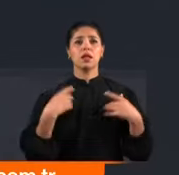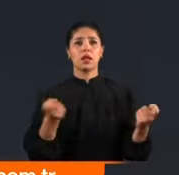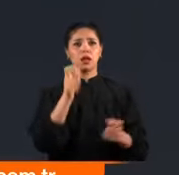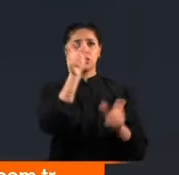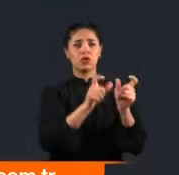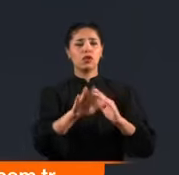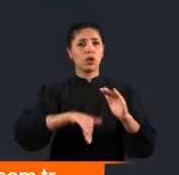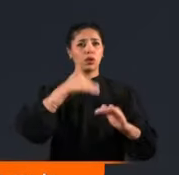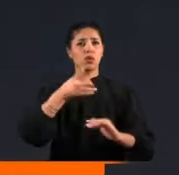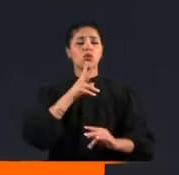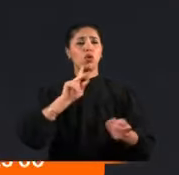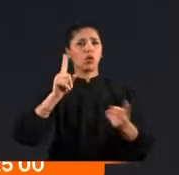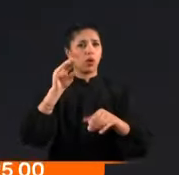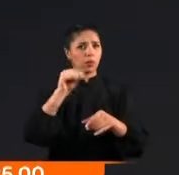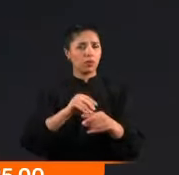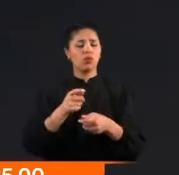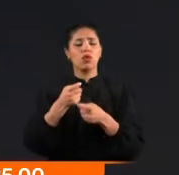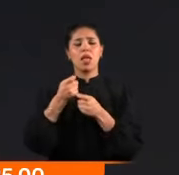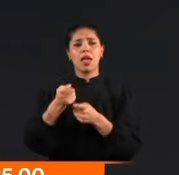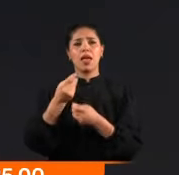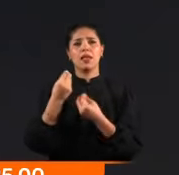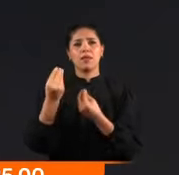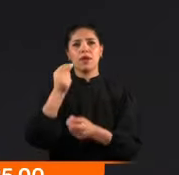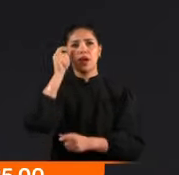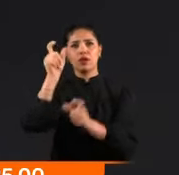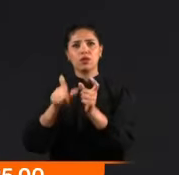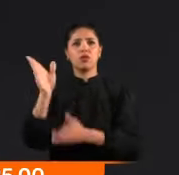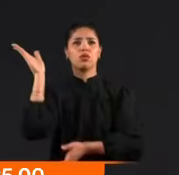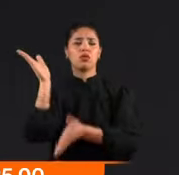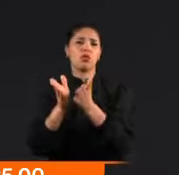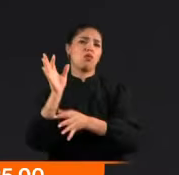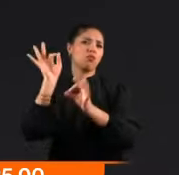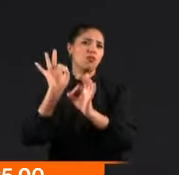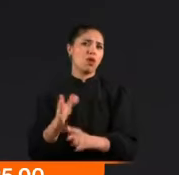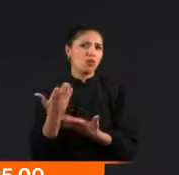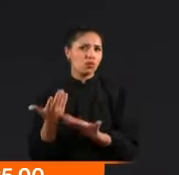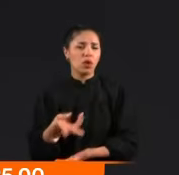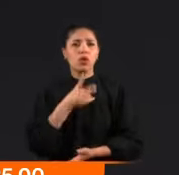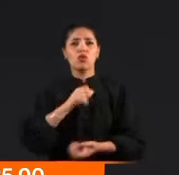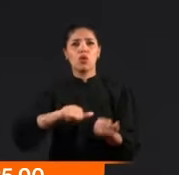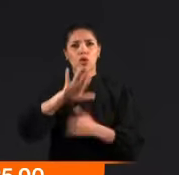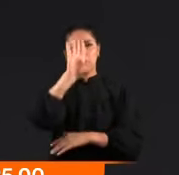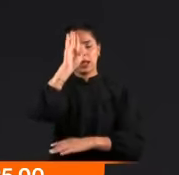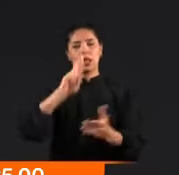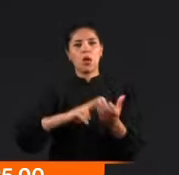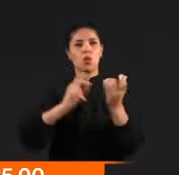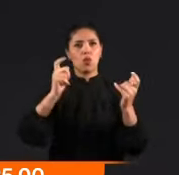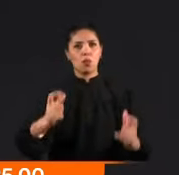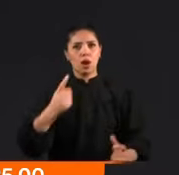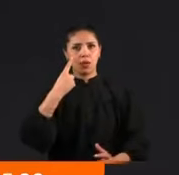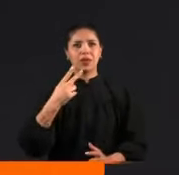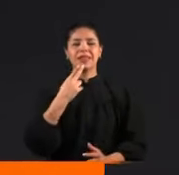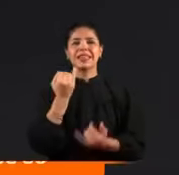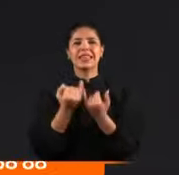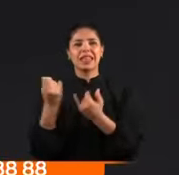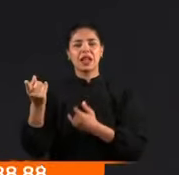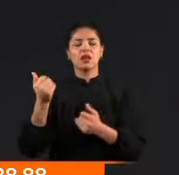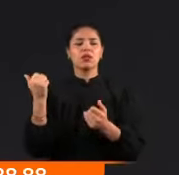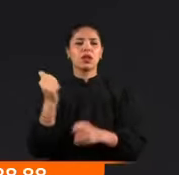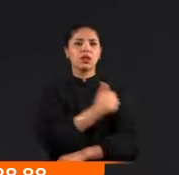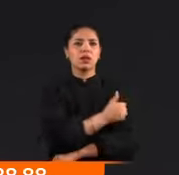Sağlıkçıların ardından son dönemde eğitimciler de çok sık şiddete maruz kalmaya başladı. Son olay İstanbul Ümraniye'den. Kız kardeşinin